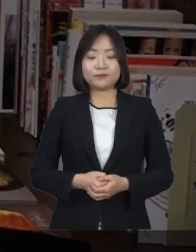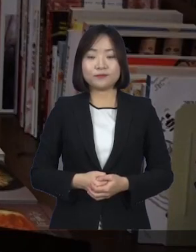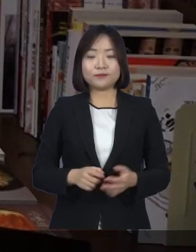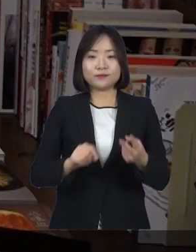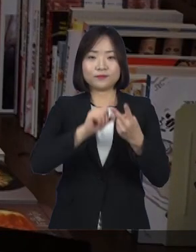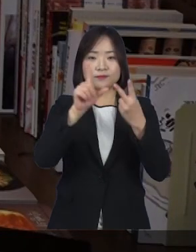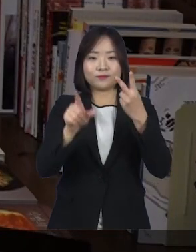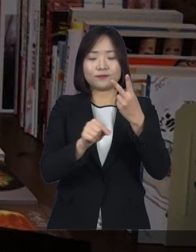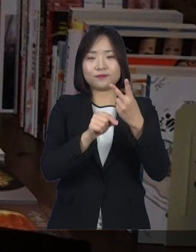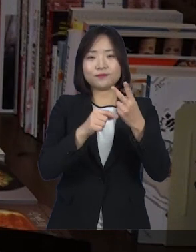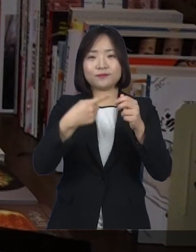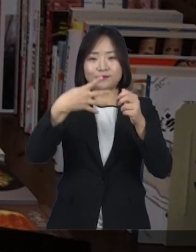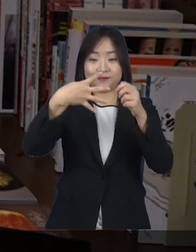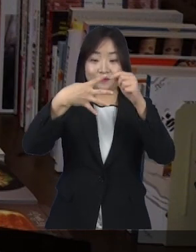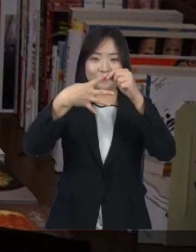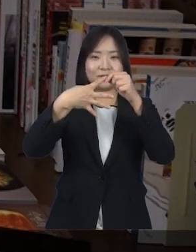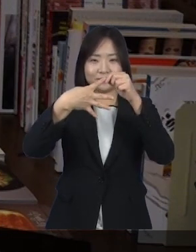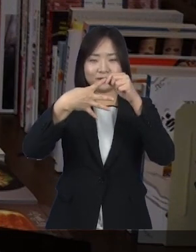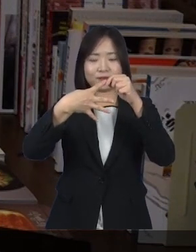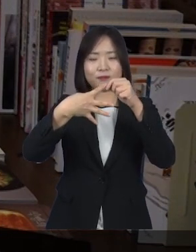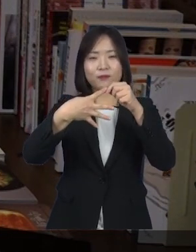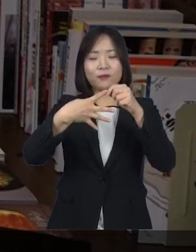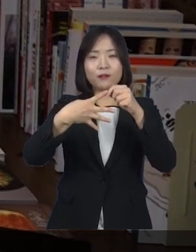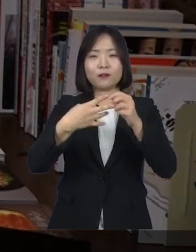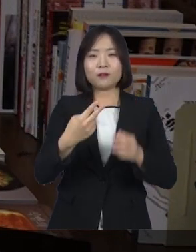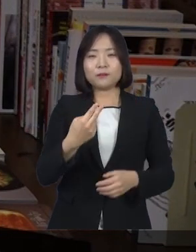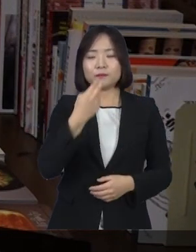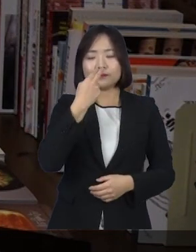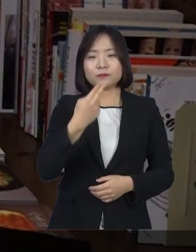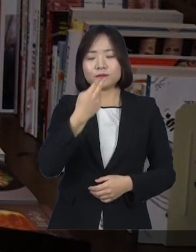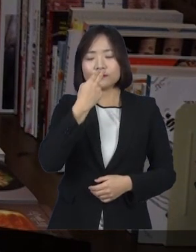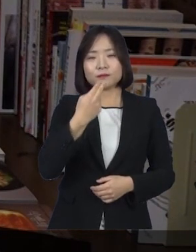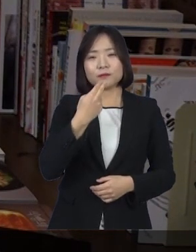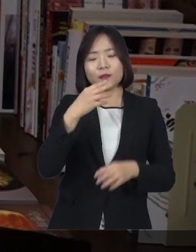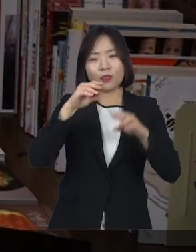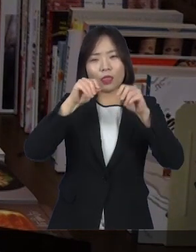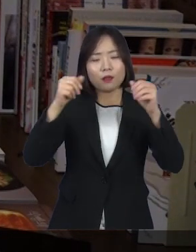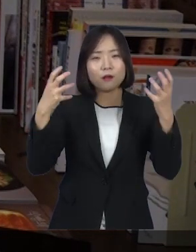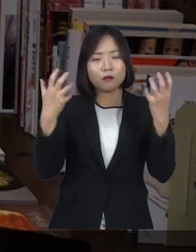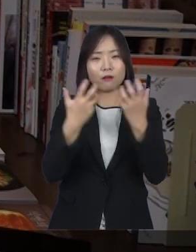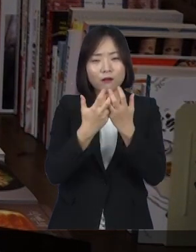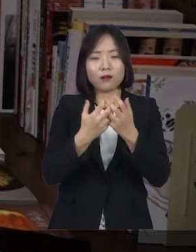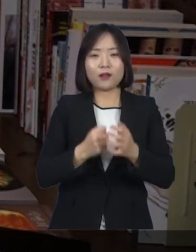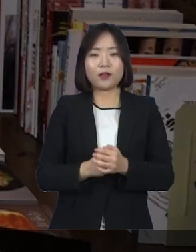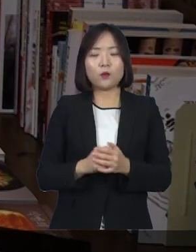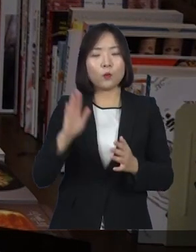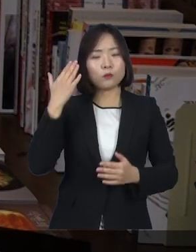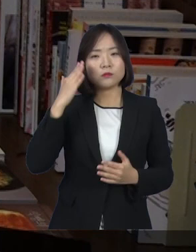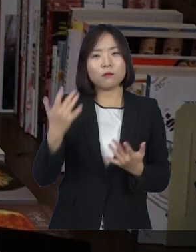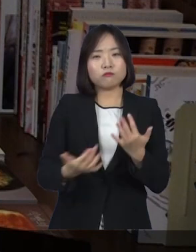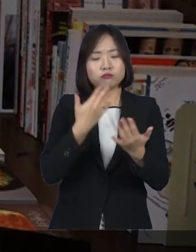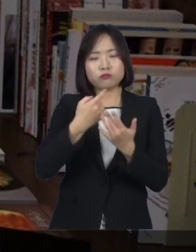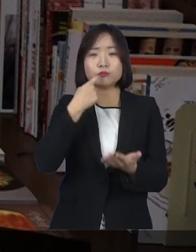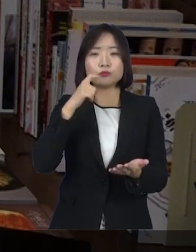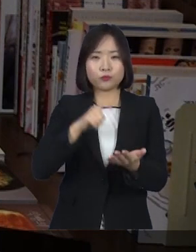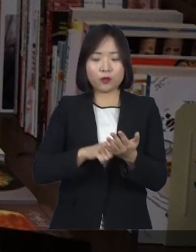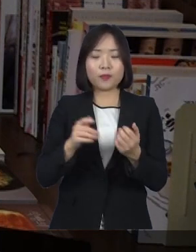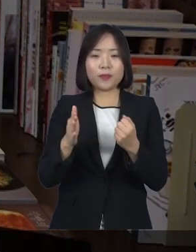2월의 첫 번째 주입니다. 건조한 날씨가 계속되고 있는데요. 산불 등 화재가 나기 쉬운 기간인 만큼